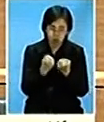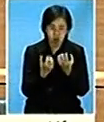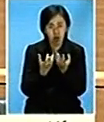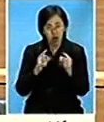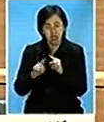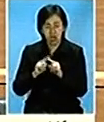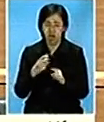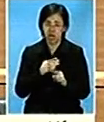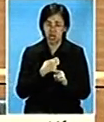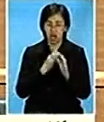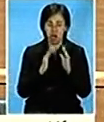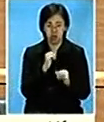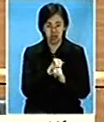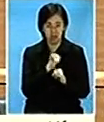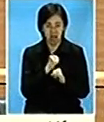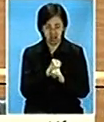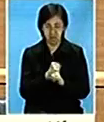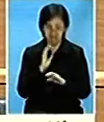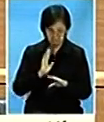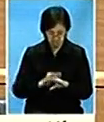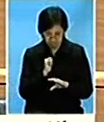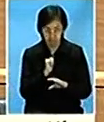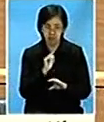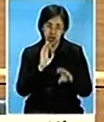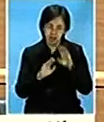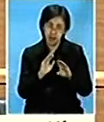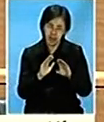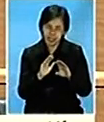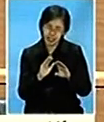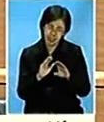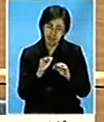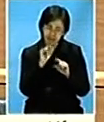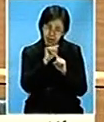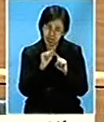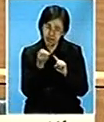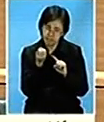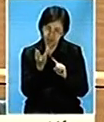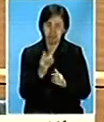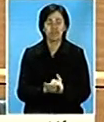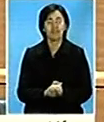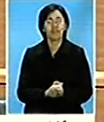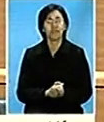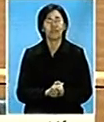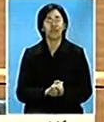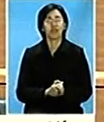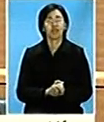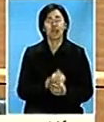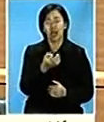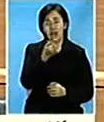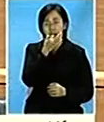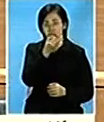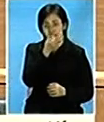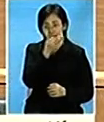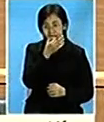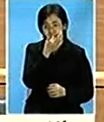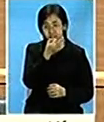ษะในสัดส่วนที่สูงนะครับอันนี้สำหรับอาชีพนะฮะหรือว่